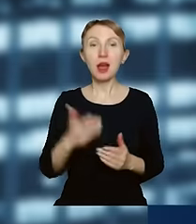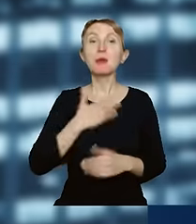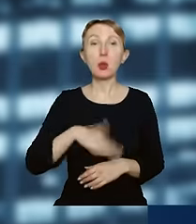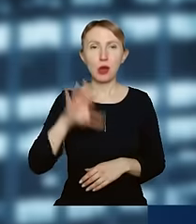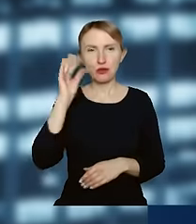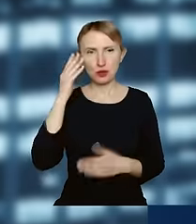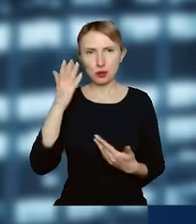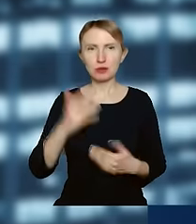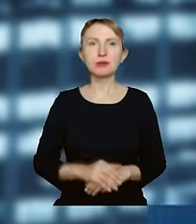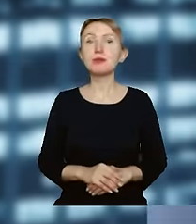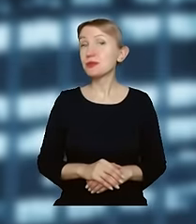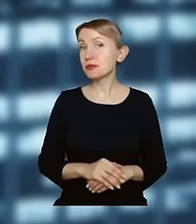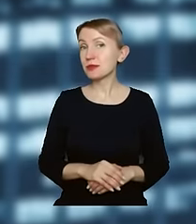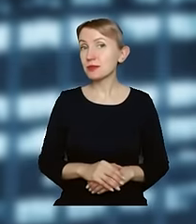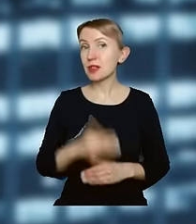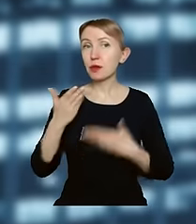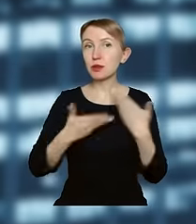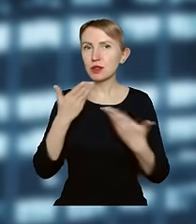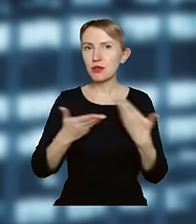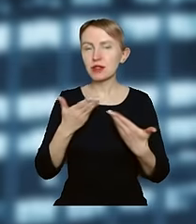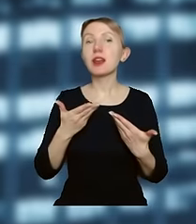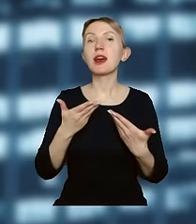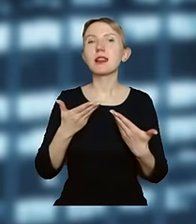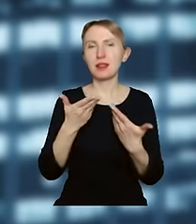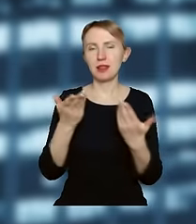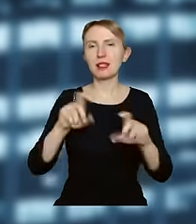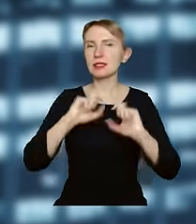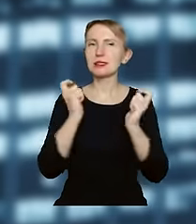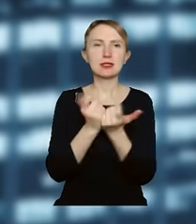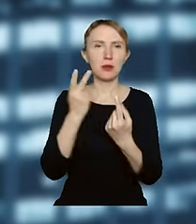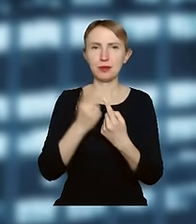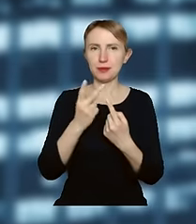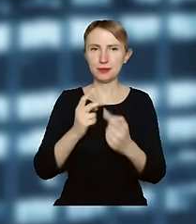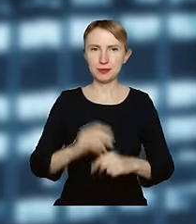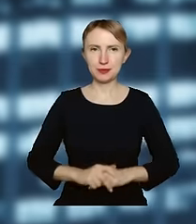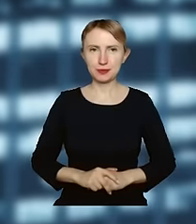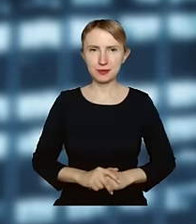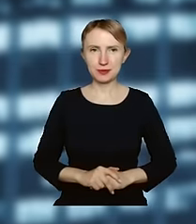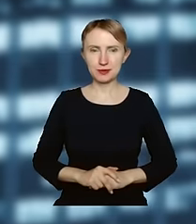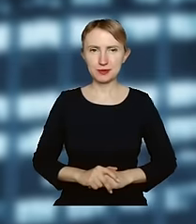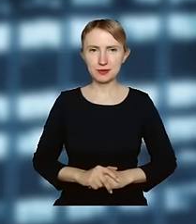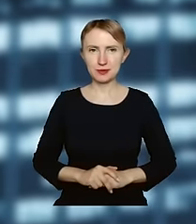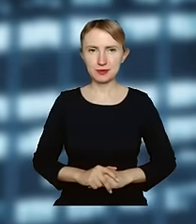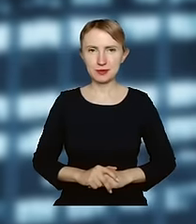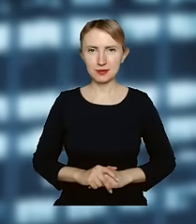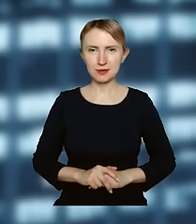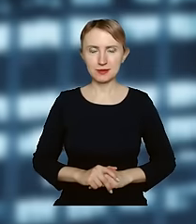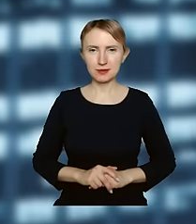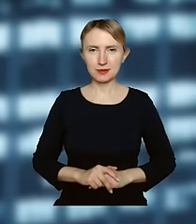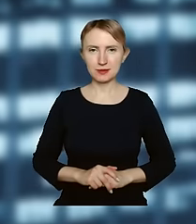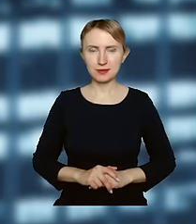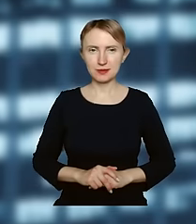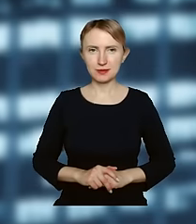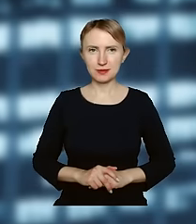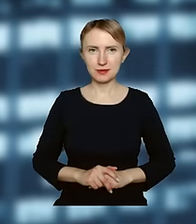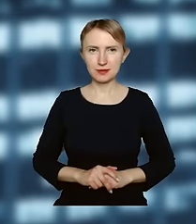I pozdrowienia dla pana i dla pana całej redakcji. Bardzo dziękujemy, panie Krzysztofie. Tak dalej i